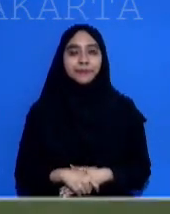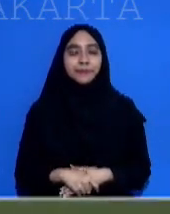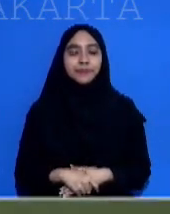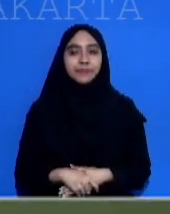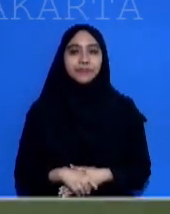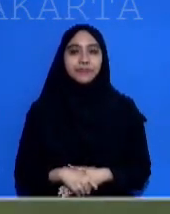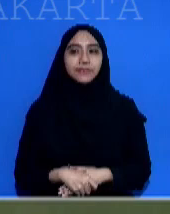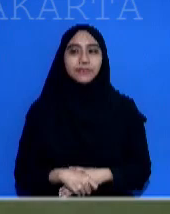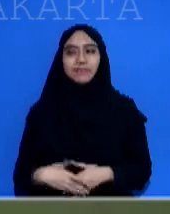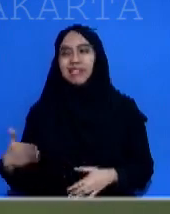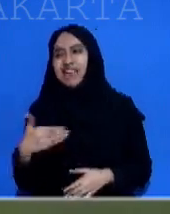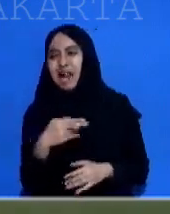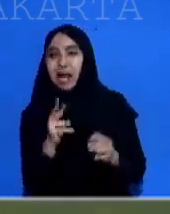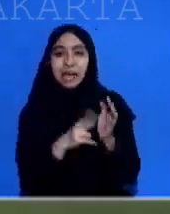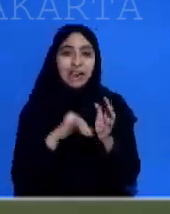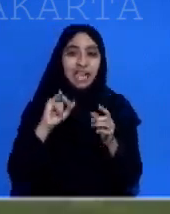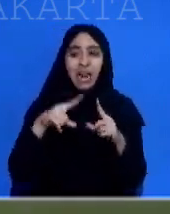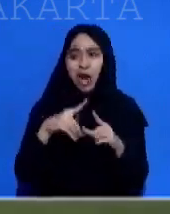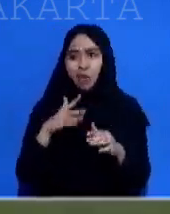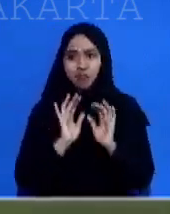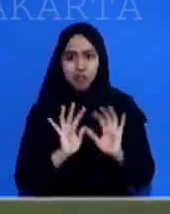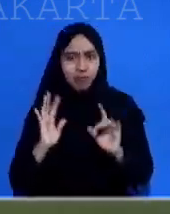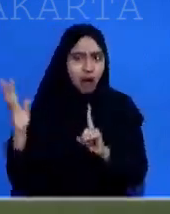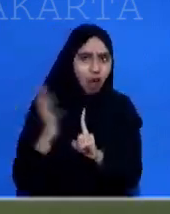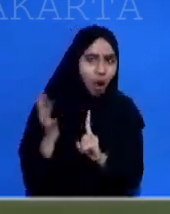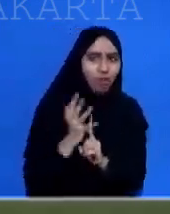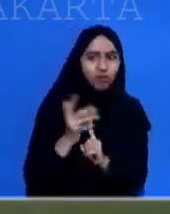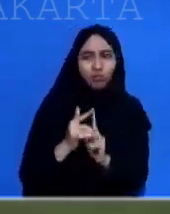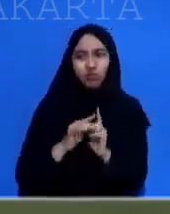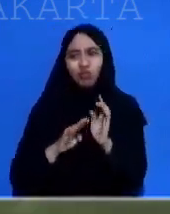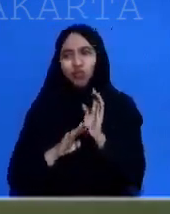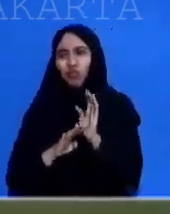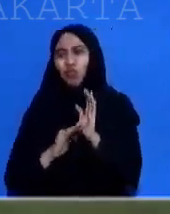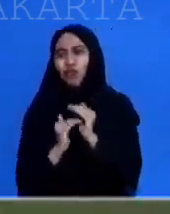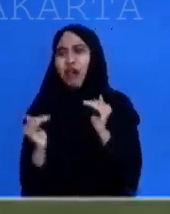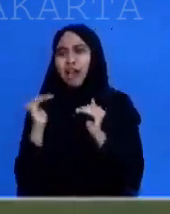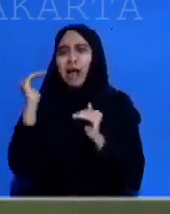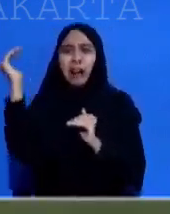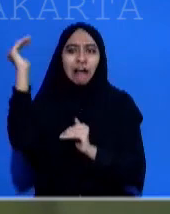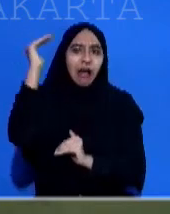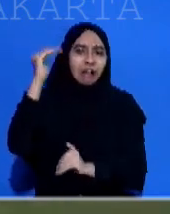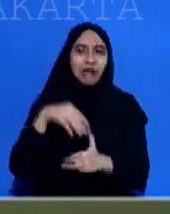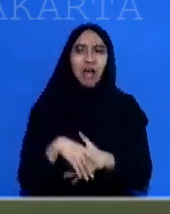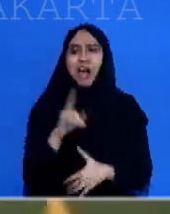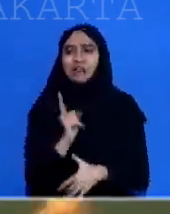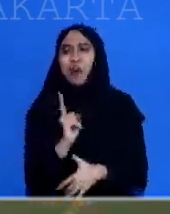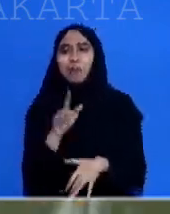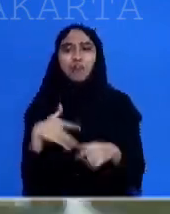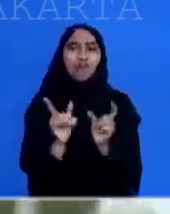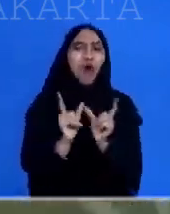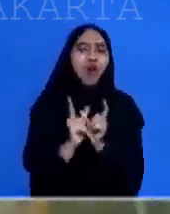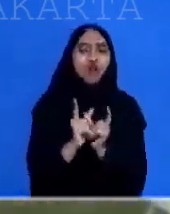Panyuwunan ulam nila ing laladan DIY kilir kumantos ing wektal saya inggil laras kalian kadhaing ngwandi menapa dene restoran ingkang